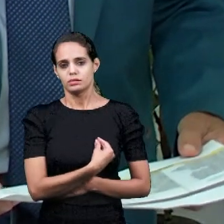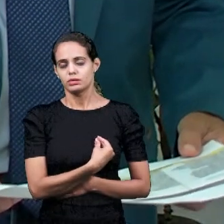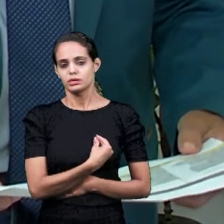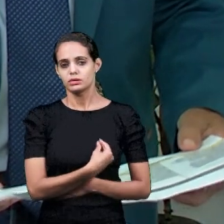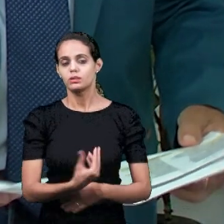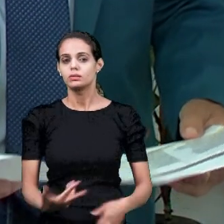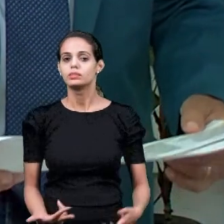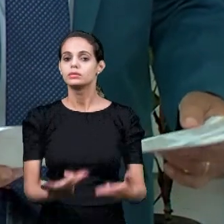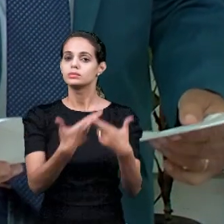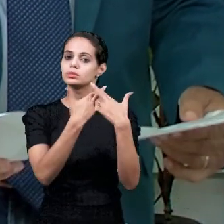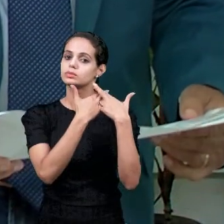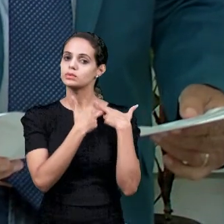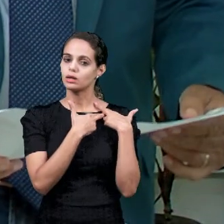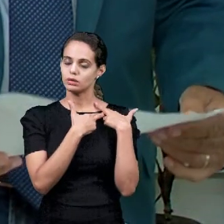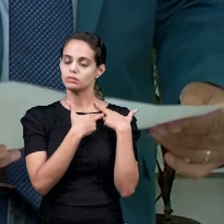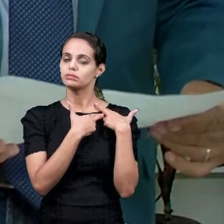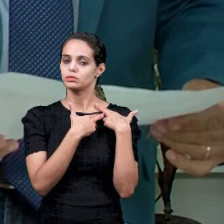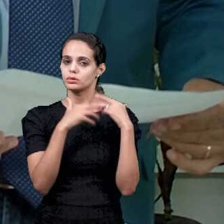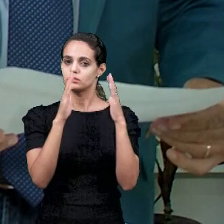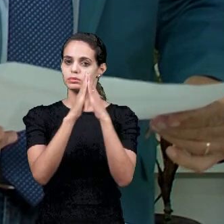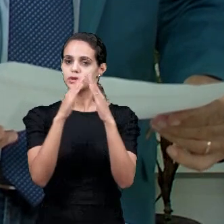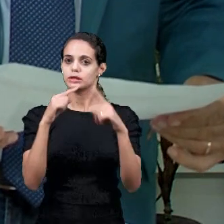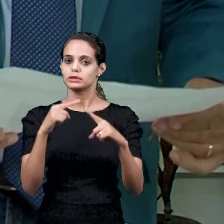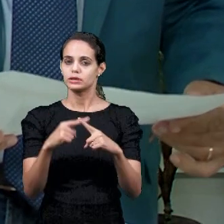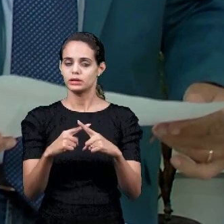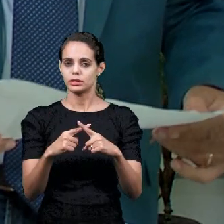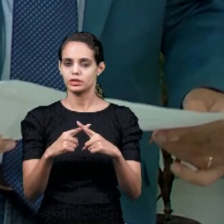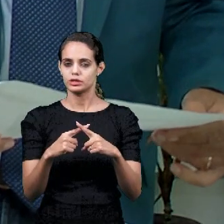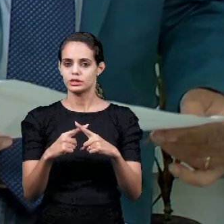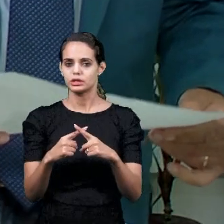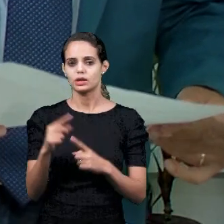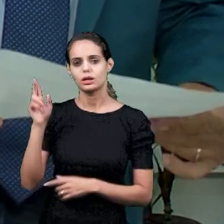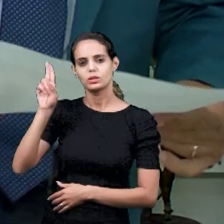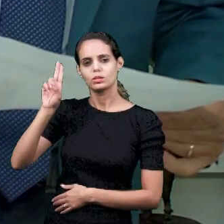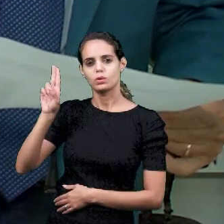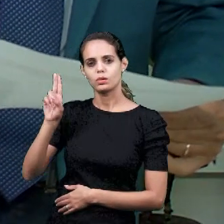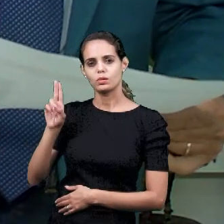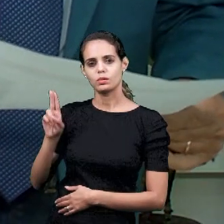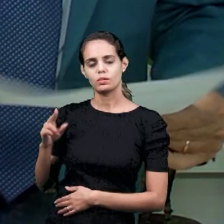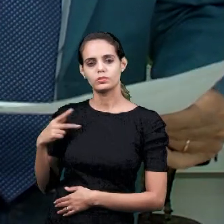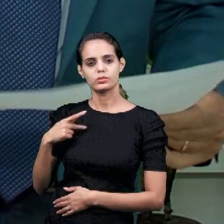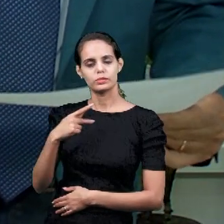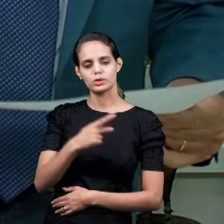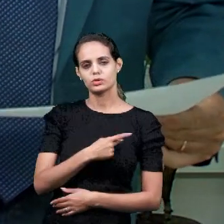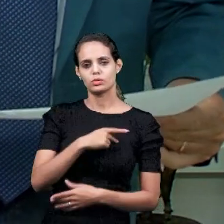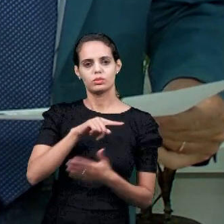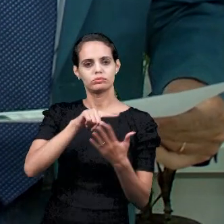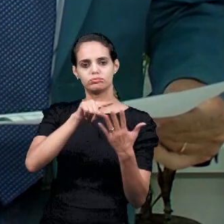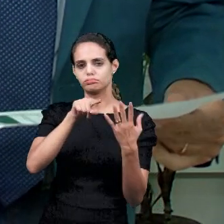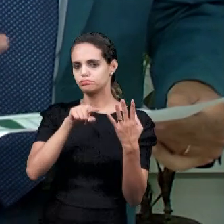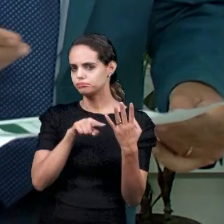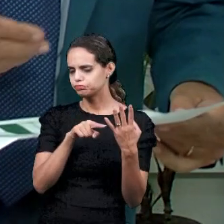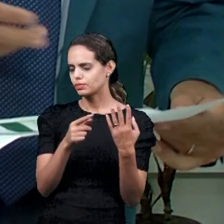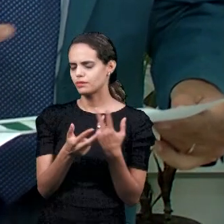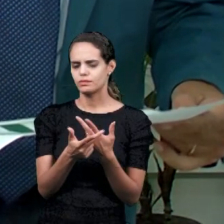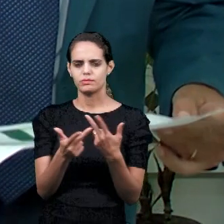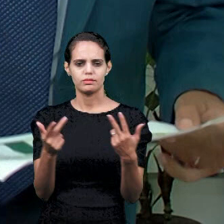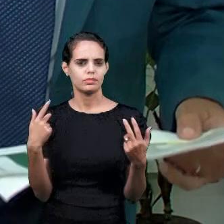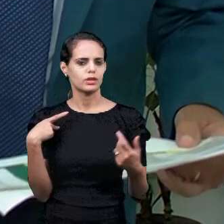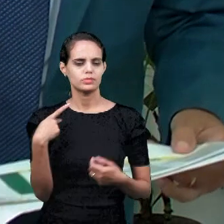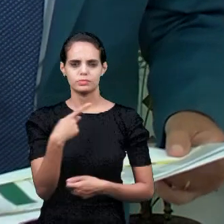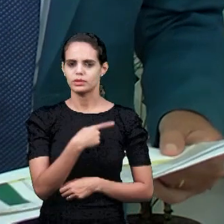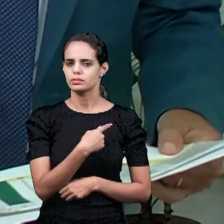responsables pour ces églises. Le pasteur Antonio Alves, Felipe, le pasteur Ivanildo, Serri, Juliano,